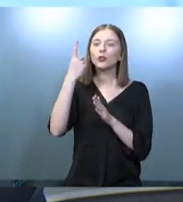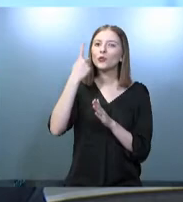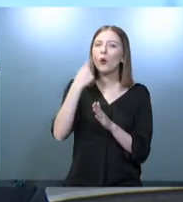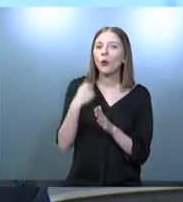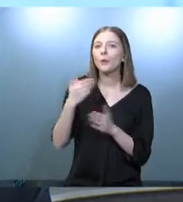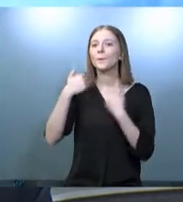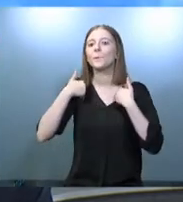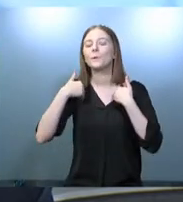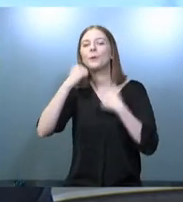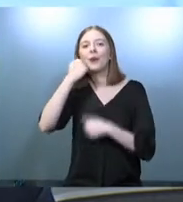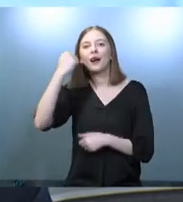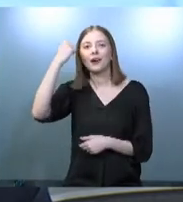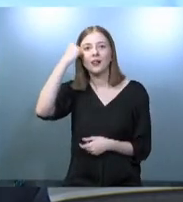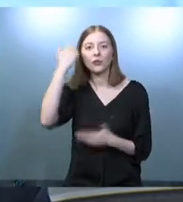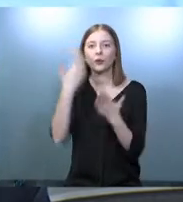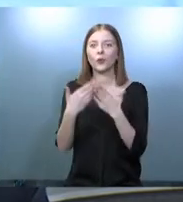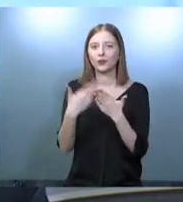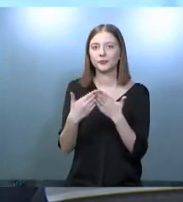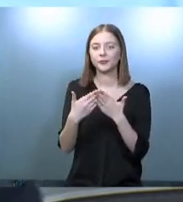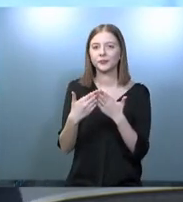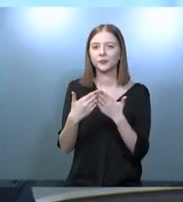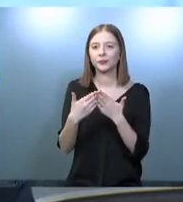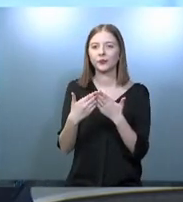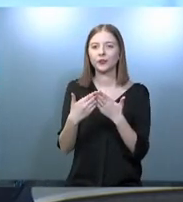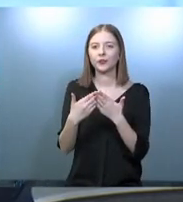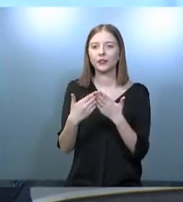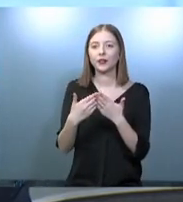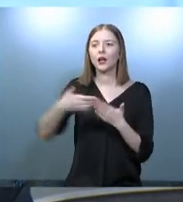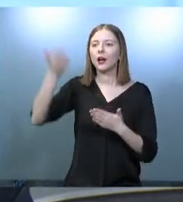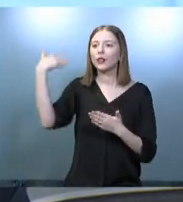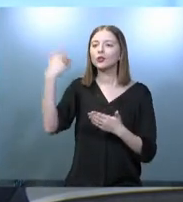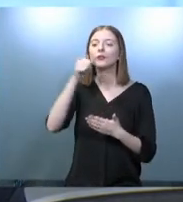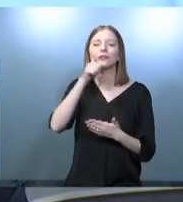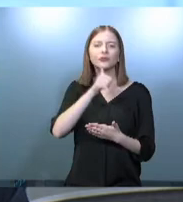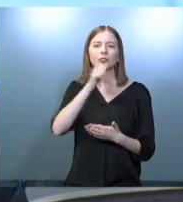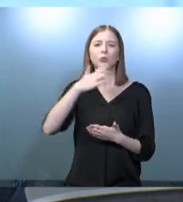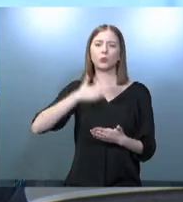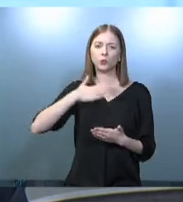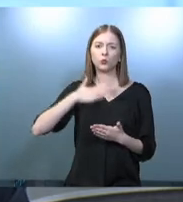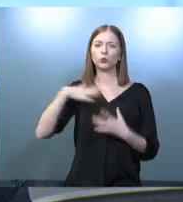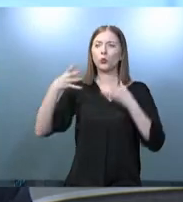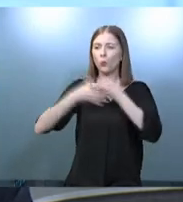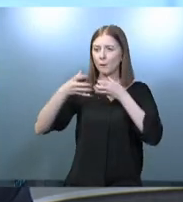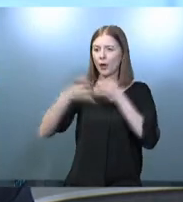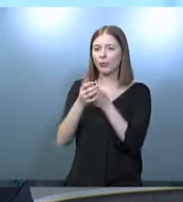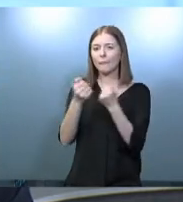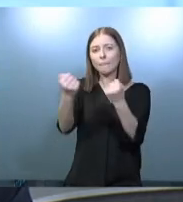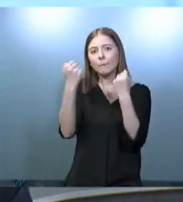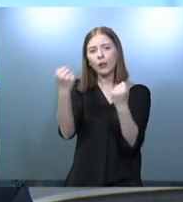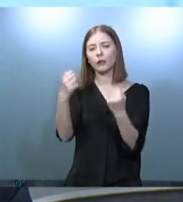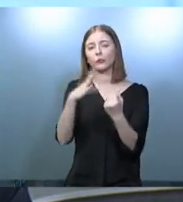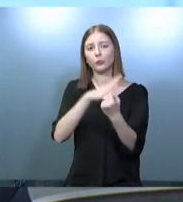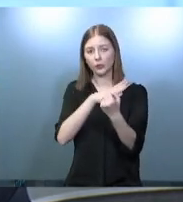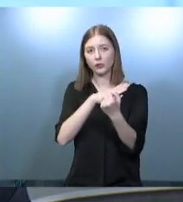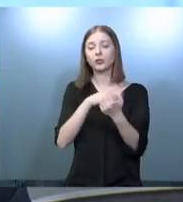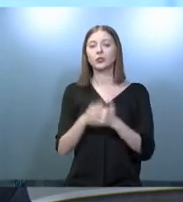už tai, kad tikrai eilę kadencijų palaikėte mūsų komandą, darbo partijos komandą, kad ir,